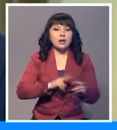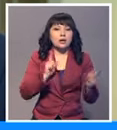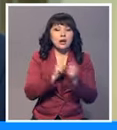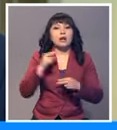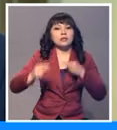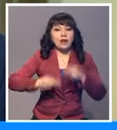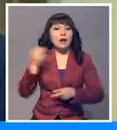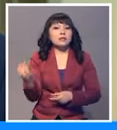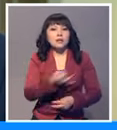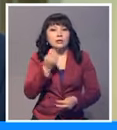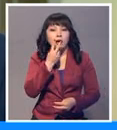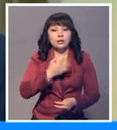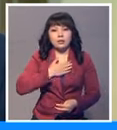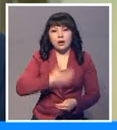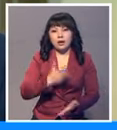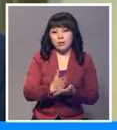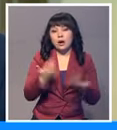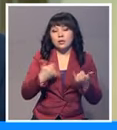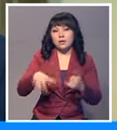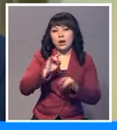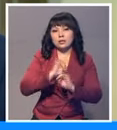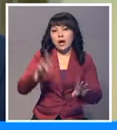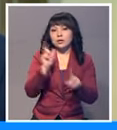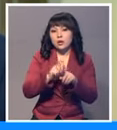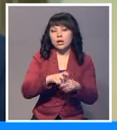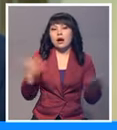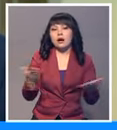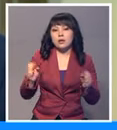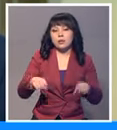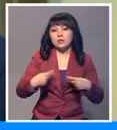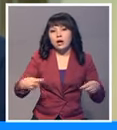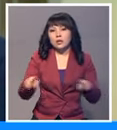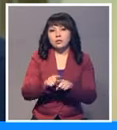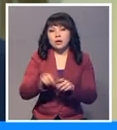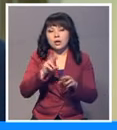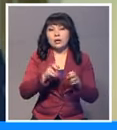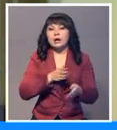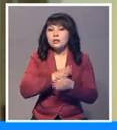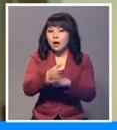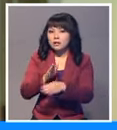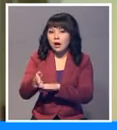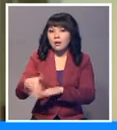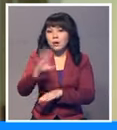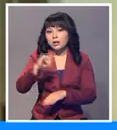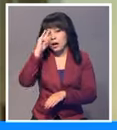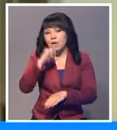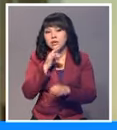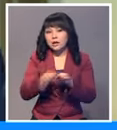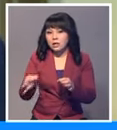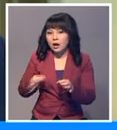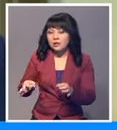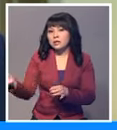қауыштым. Сондықтан айтатын сөз, өңірлерді қанша аралап жүрсек те, Қазақстанның барлық жерінде мынау қазіргі нұрлы